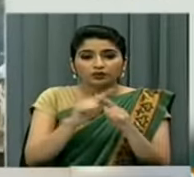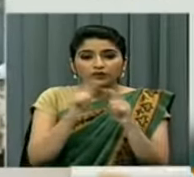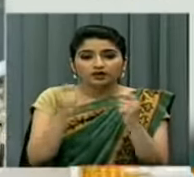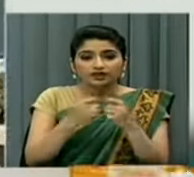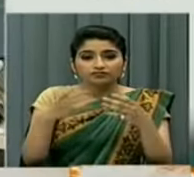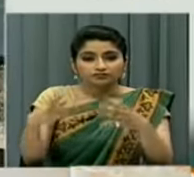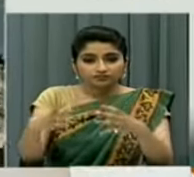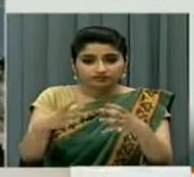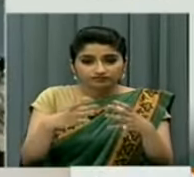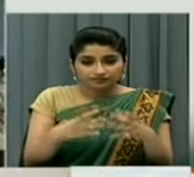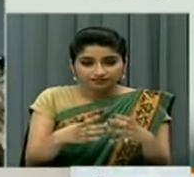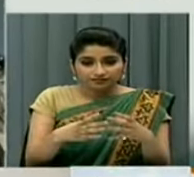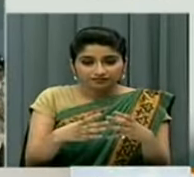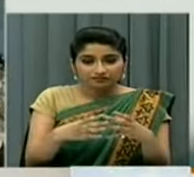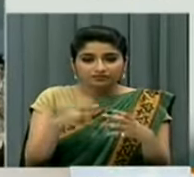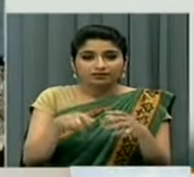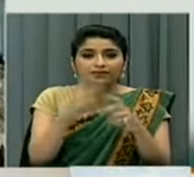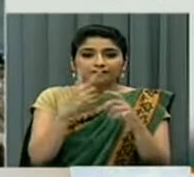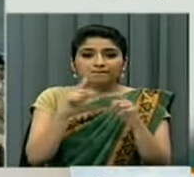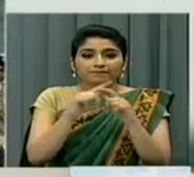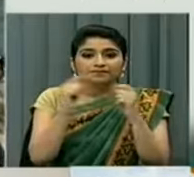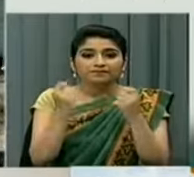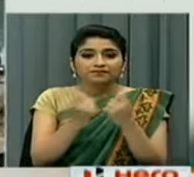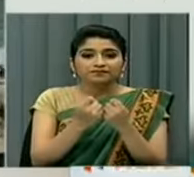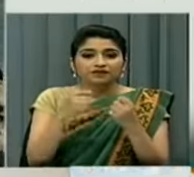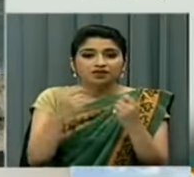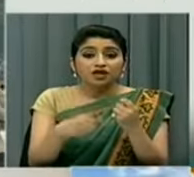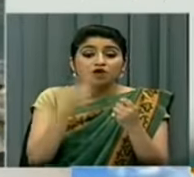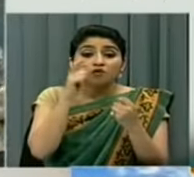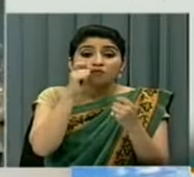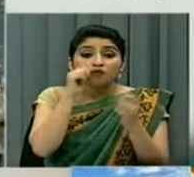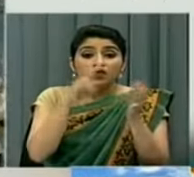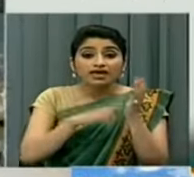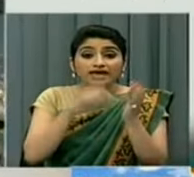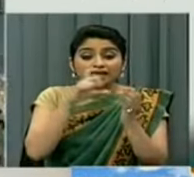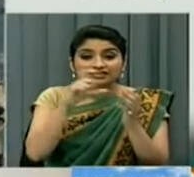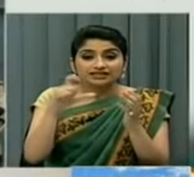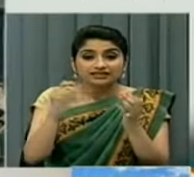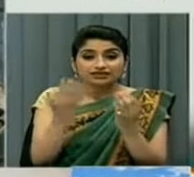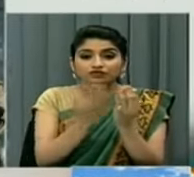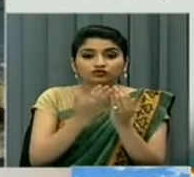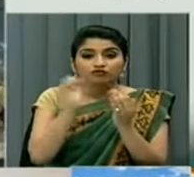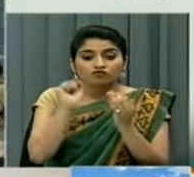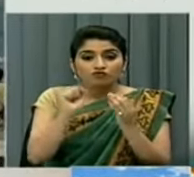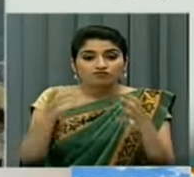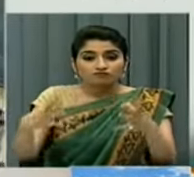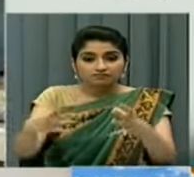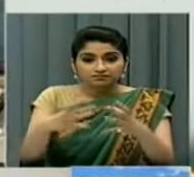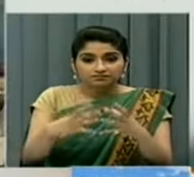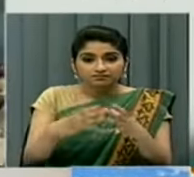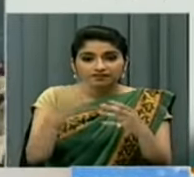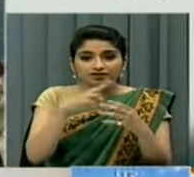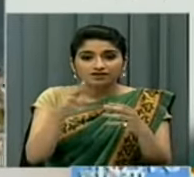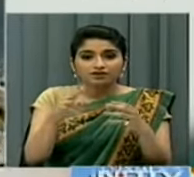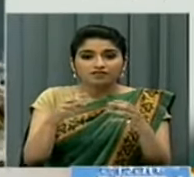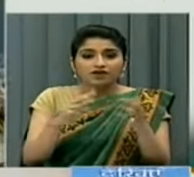वो सबको मिला के है, सेना भी है, बीएसएफ भी है, सीआरपी है, सारे हैं उसके अंदर। उसमें इनको मिला है, मतलब